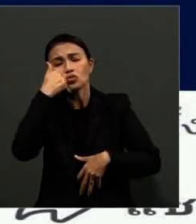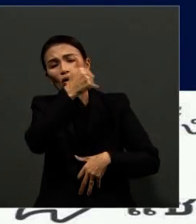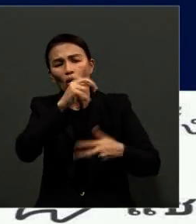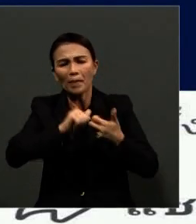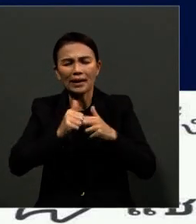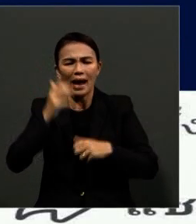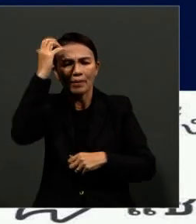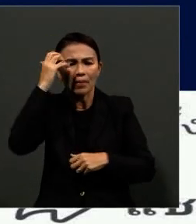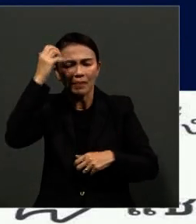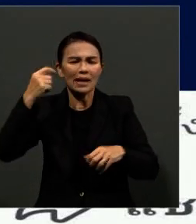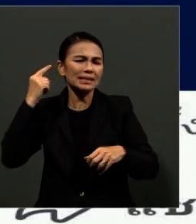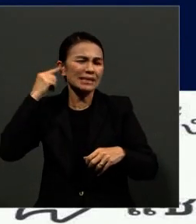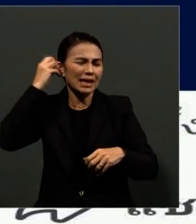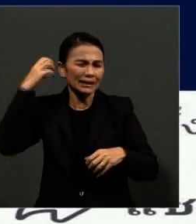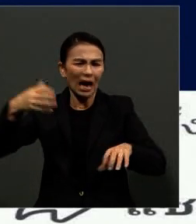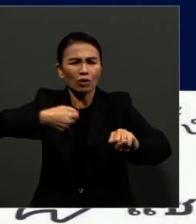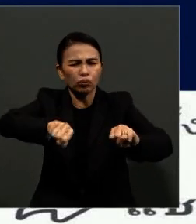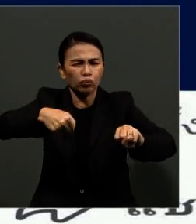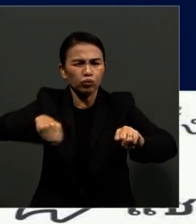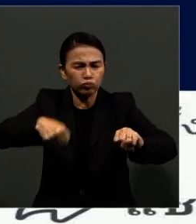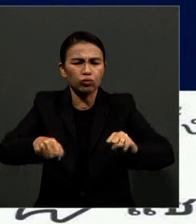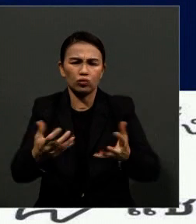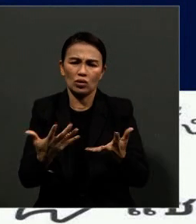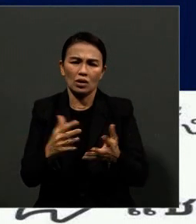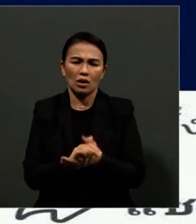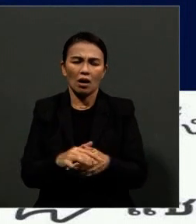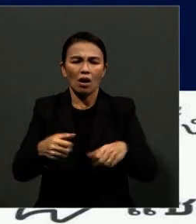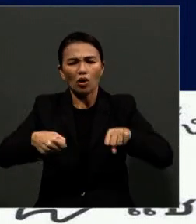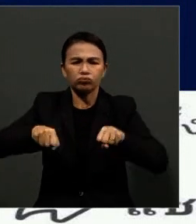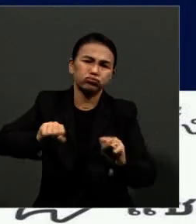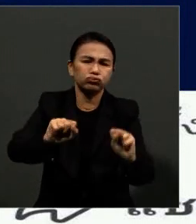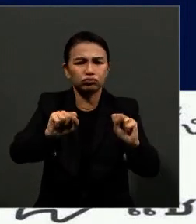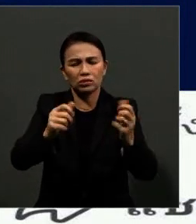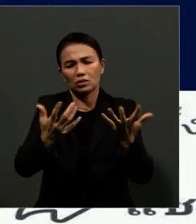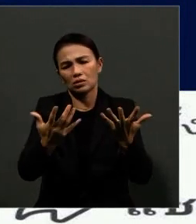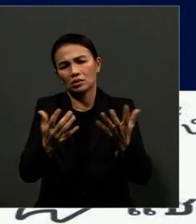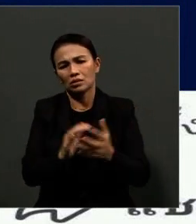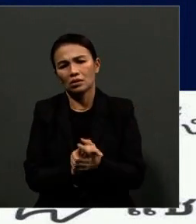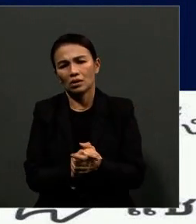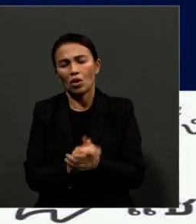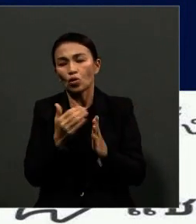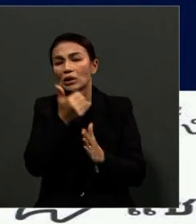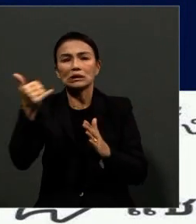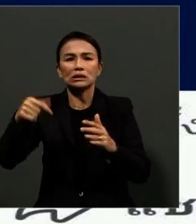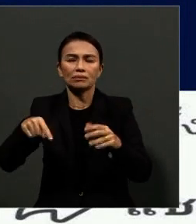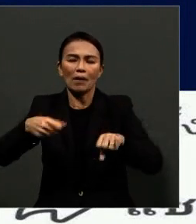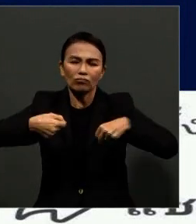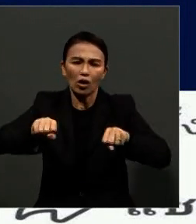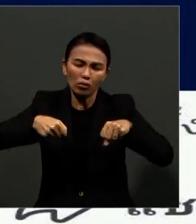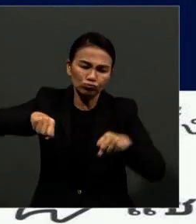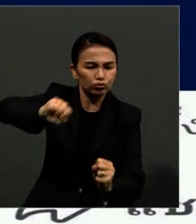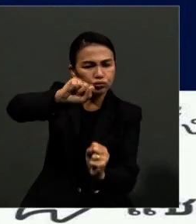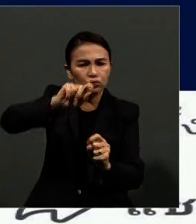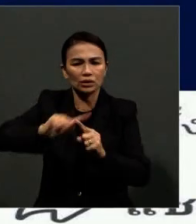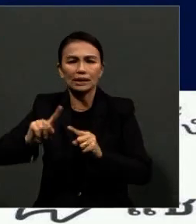ร้อนรำคาญเรื่องเบิ้ลเครื่องเรื่องของเอ่ออุบัติเหตุที่เกิดขึ้นโดนลูกหลงคนอื่นบนถนนไปเรียบร้อยแล้วด้วยนะ